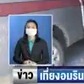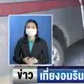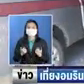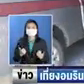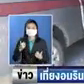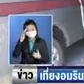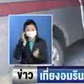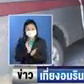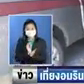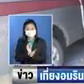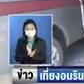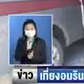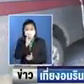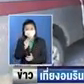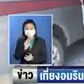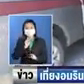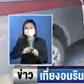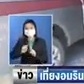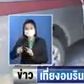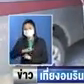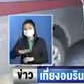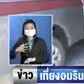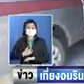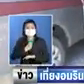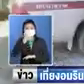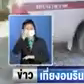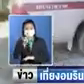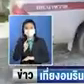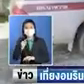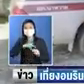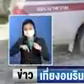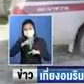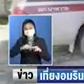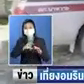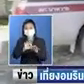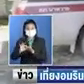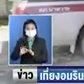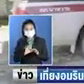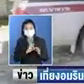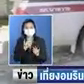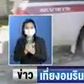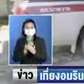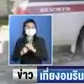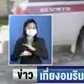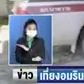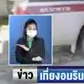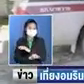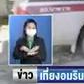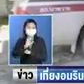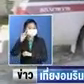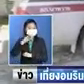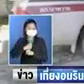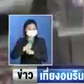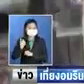อนนี้ตำรวจเองนะฮะบอกว่าทั้งหมดทั้งมวลที่ต้องยึดเอาไว้ก่อนเนื่องจากว่าต้องตรวจสอบว่ามันเกี่ยวข้องกับการช่อโกงของพิยดา